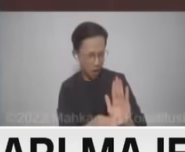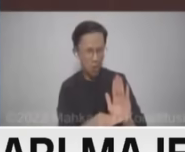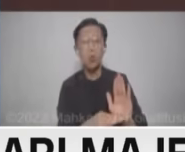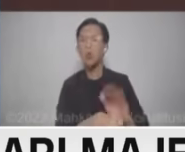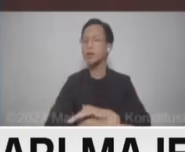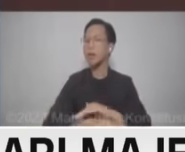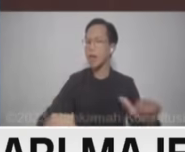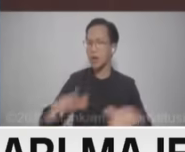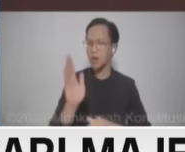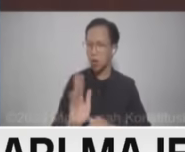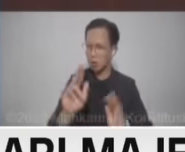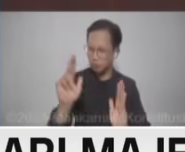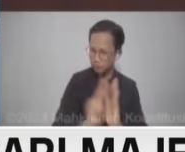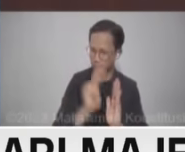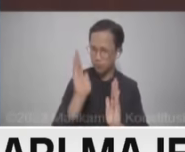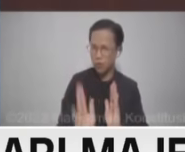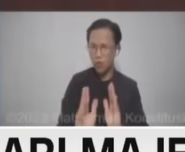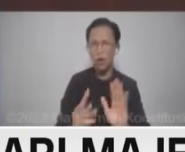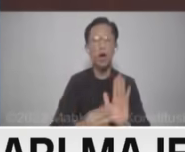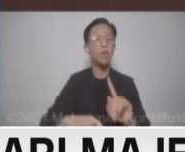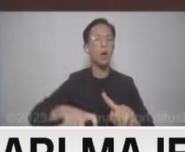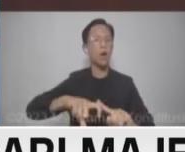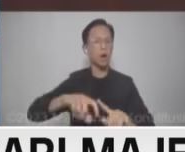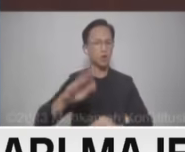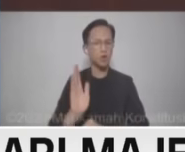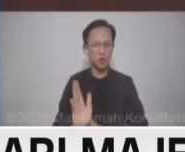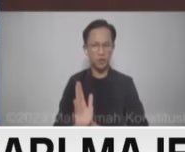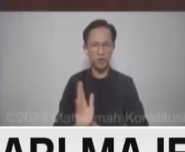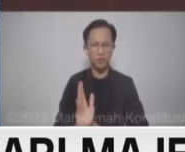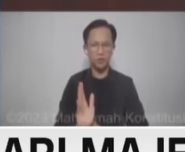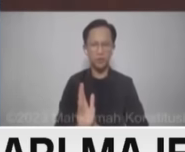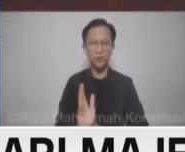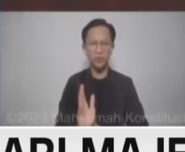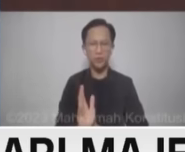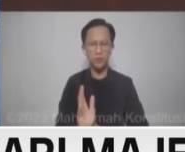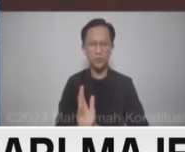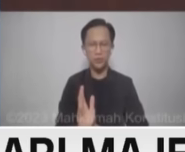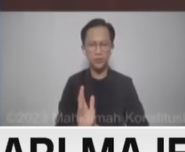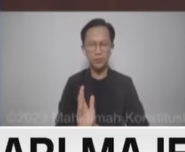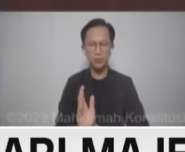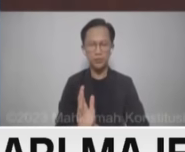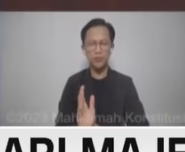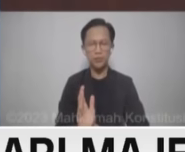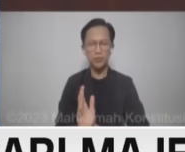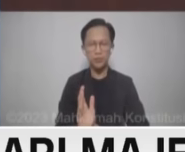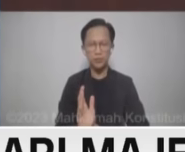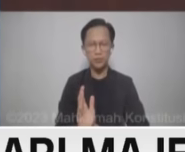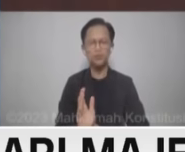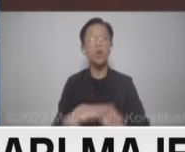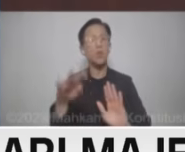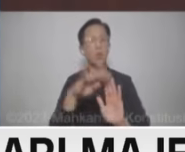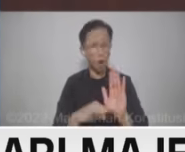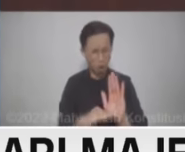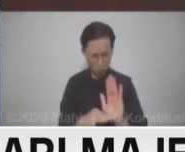dari penyelesaian perselisihan hasil termasuk juga penanganan pengujian undang-undang yang juga sedang berlangsung itu menjadi